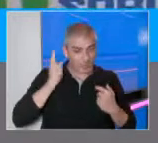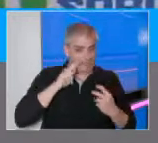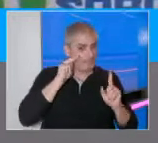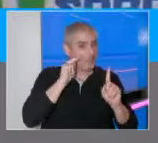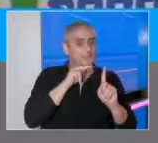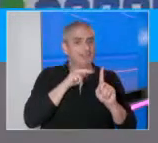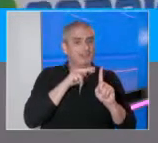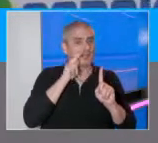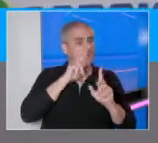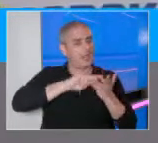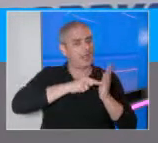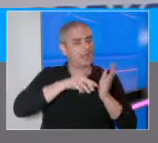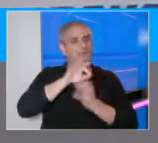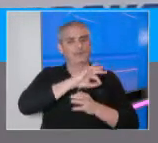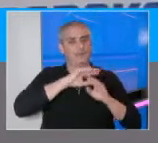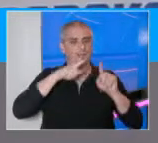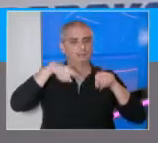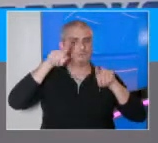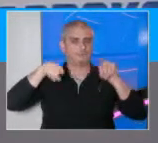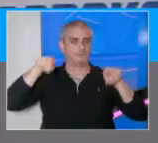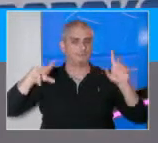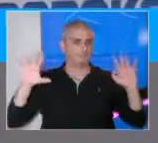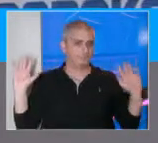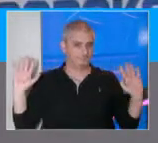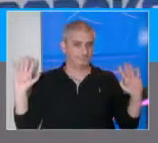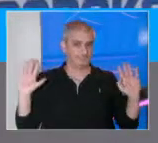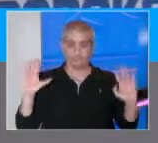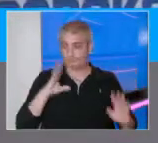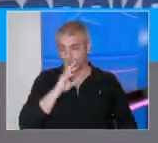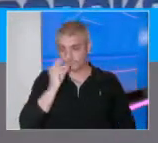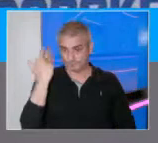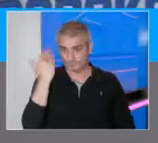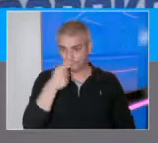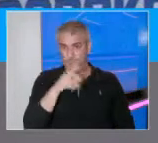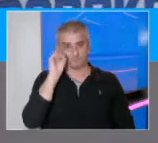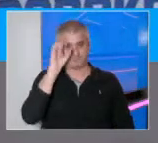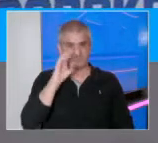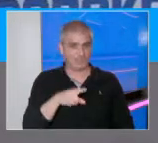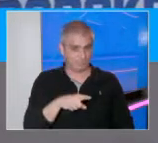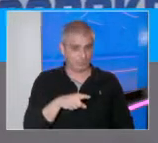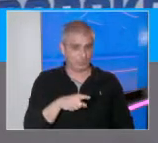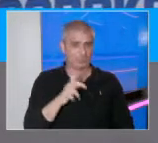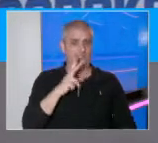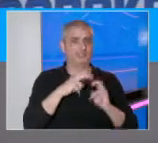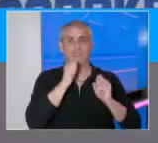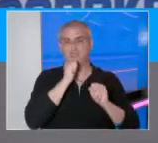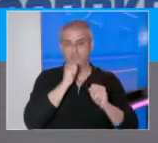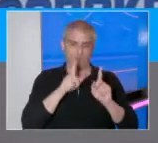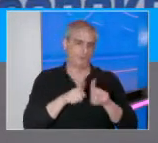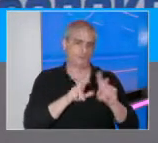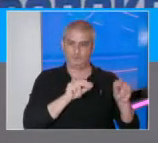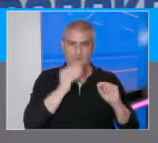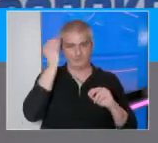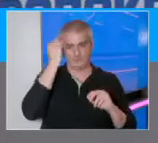להסתכל בראייה האסטרטגית באופן דיפרנציאלי. מה שדובר בזמנו על הרמזור, עיר ירוקה, כנ"ל בית